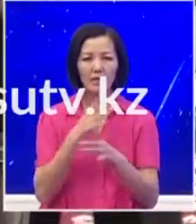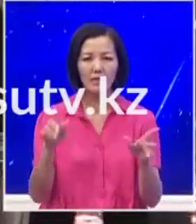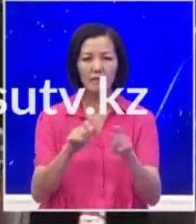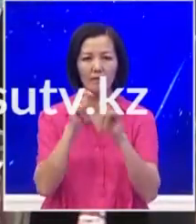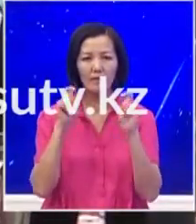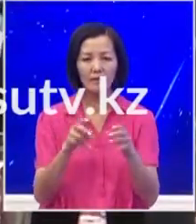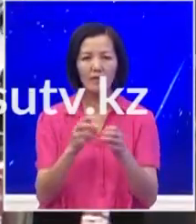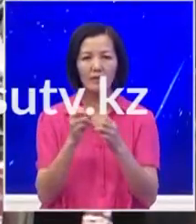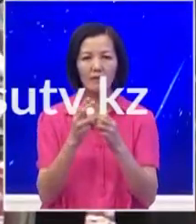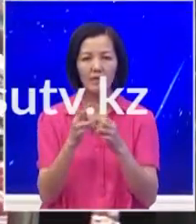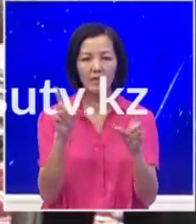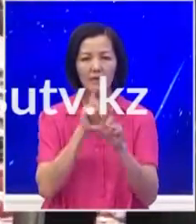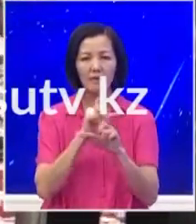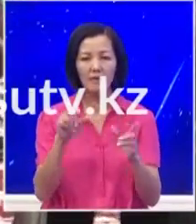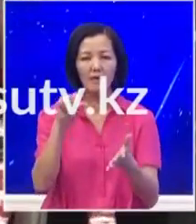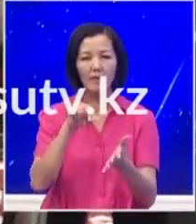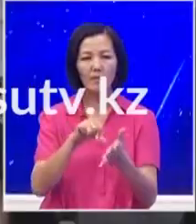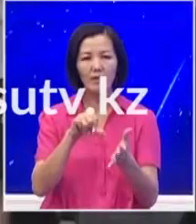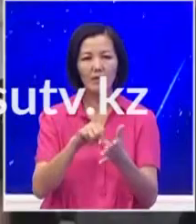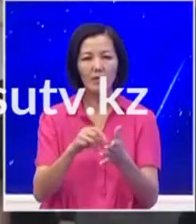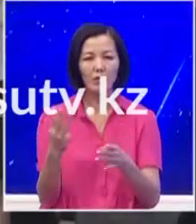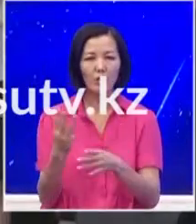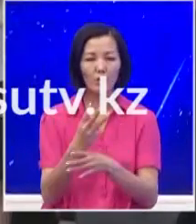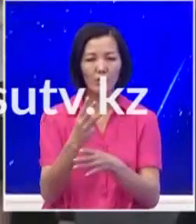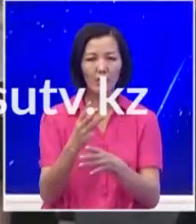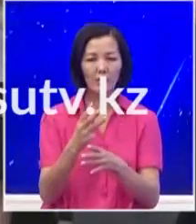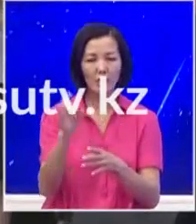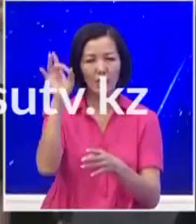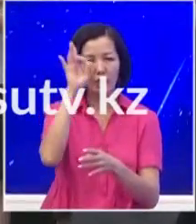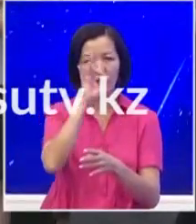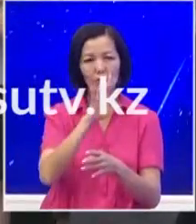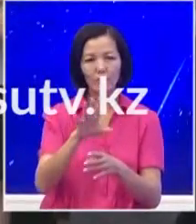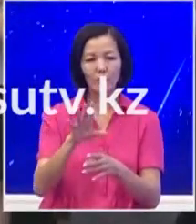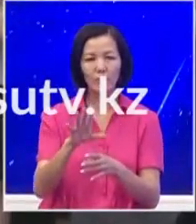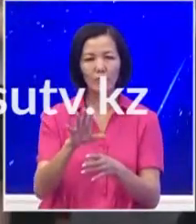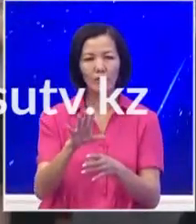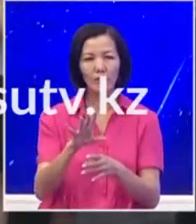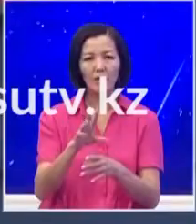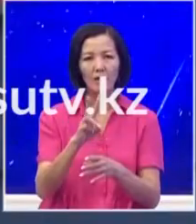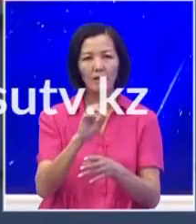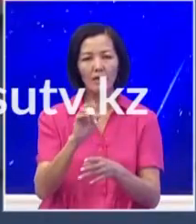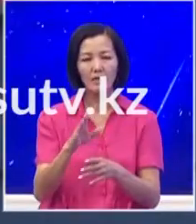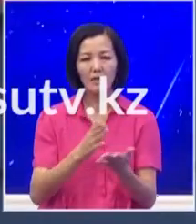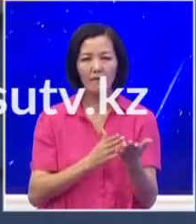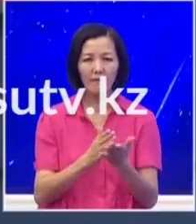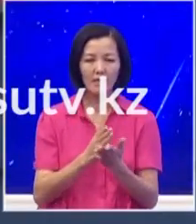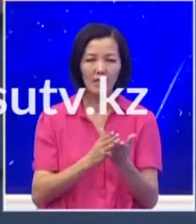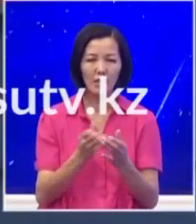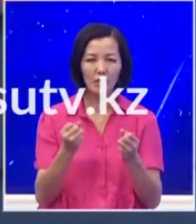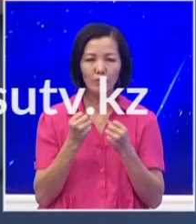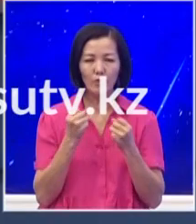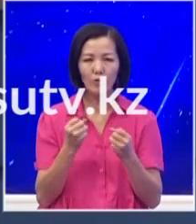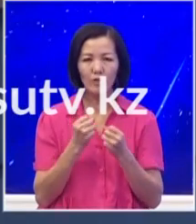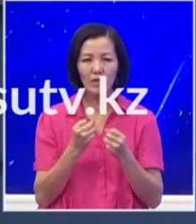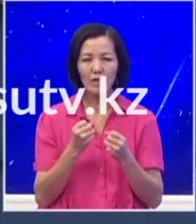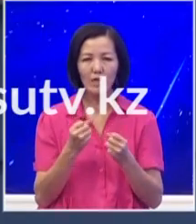открытии 12-го ФОКа также приняли участие трехкратный чемпион по боям без правил Ардах Назаров, ветеран спорта Бекболат Бербаев и